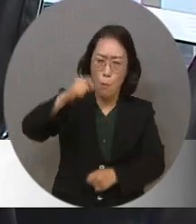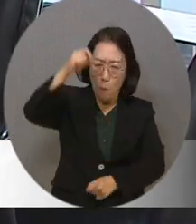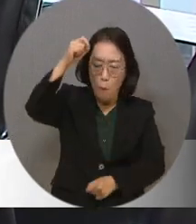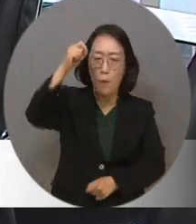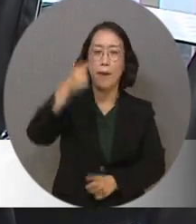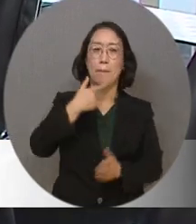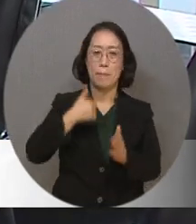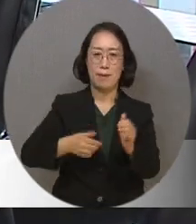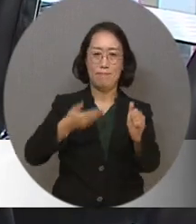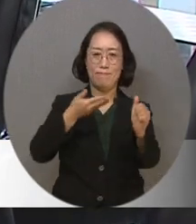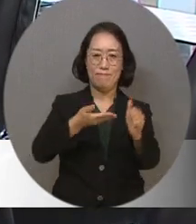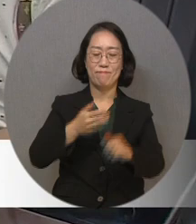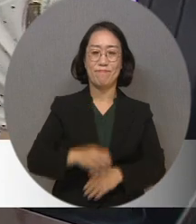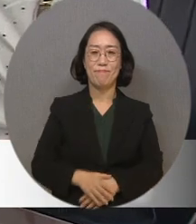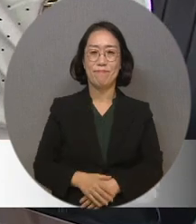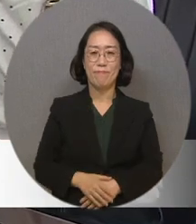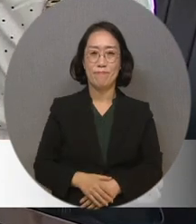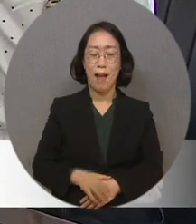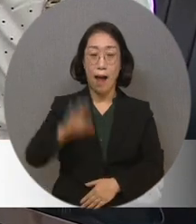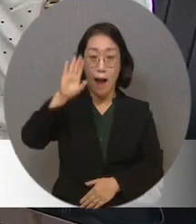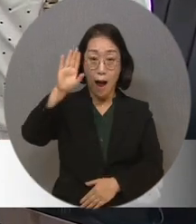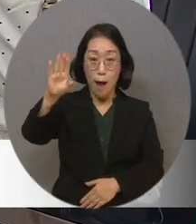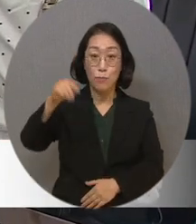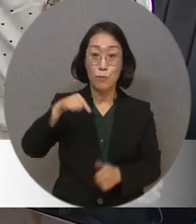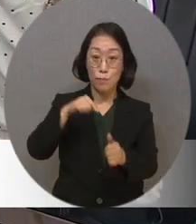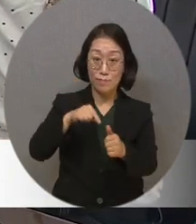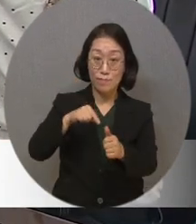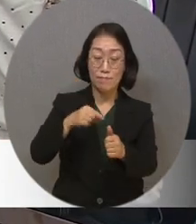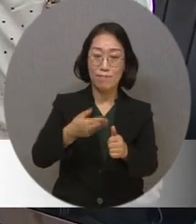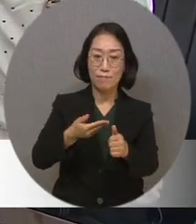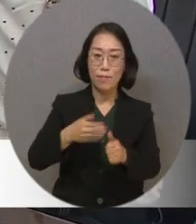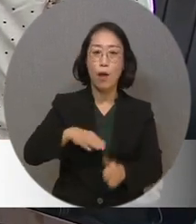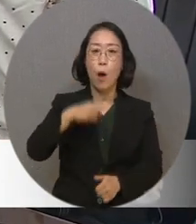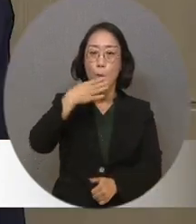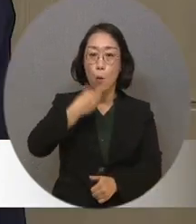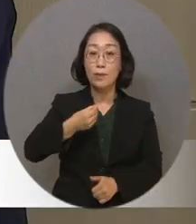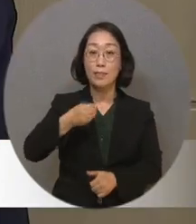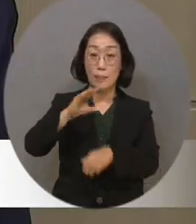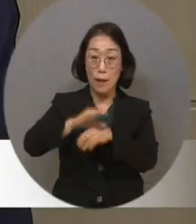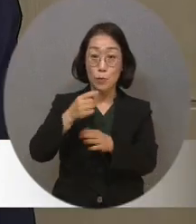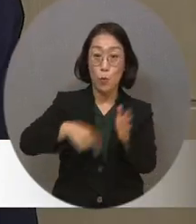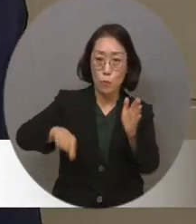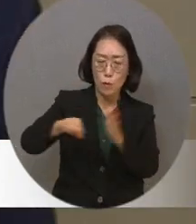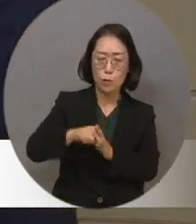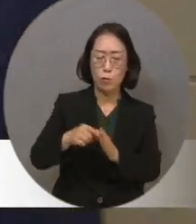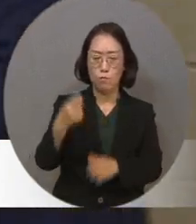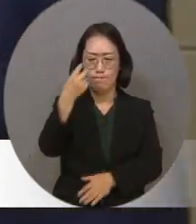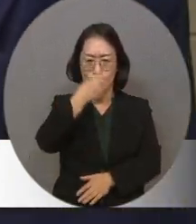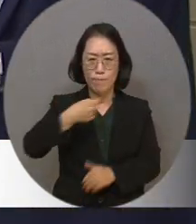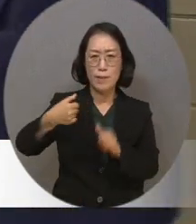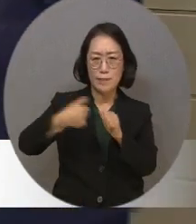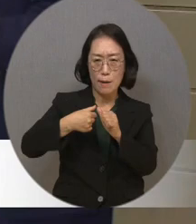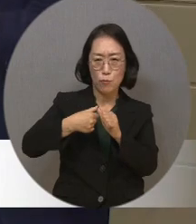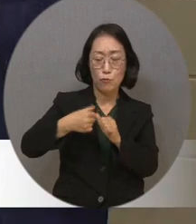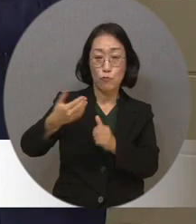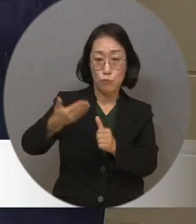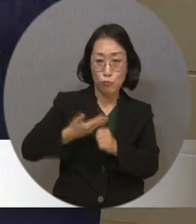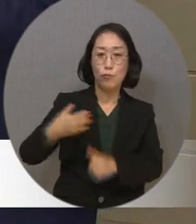입지를 공고히 했습니다. 앞으로 김 자문위원장은 복지TV 방송 전반에 대한 자문 등을